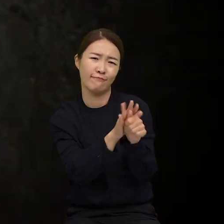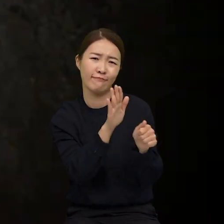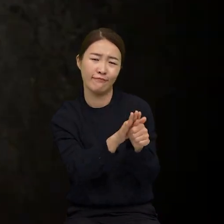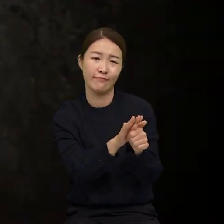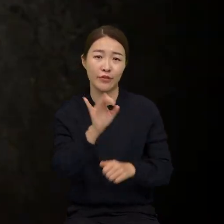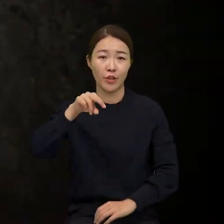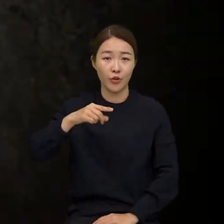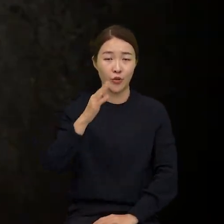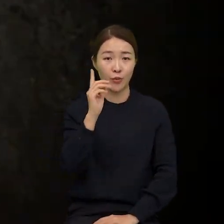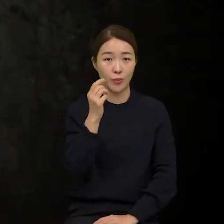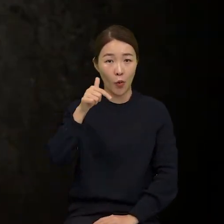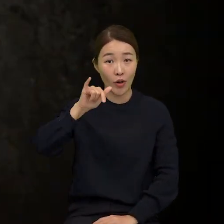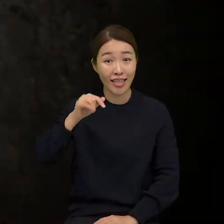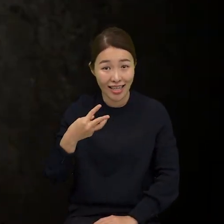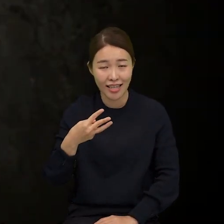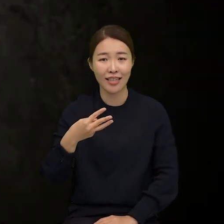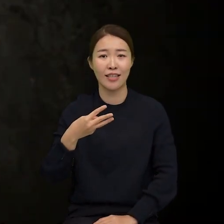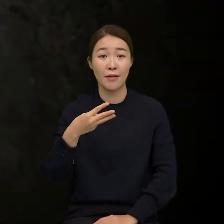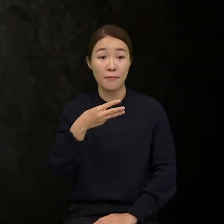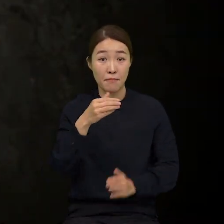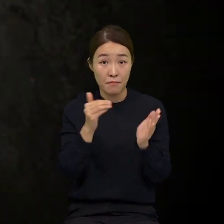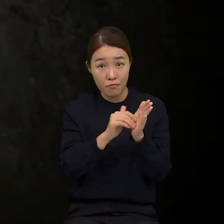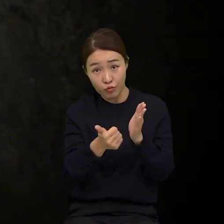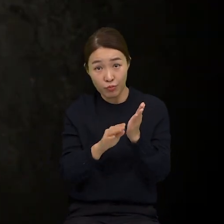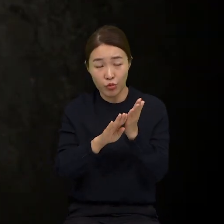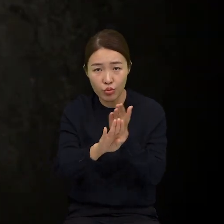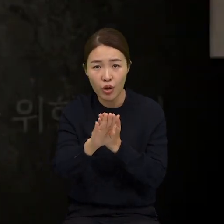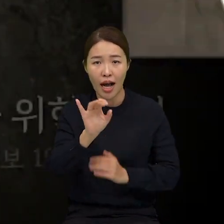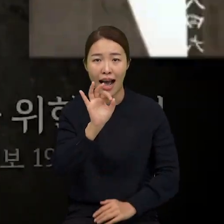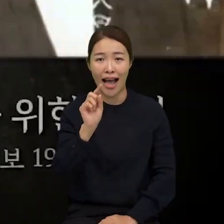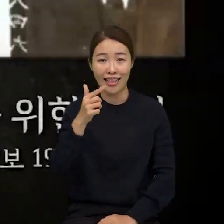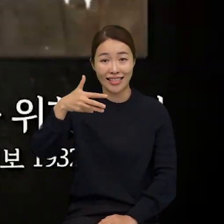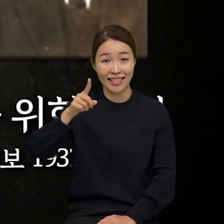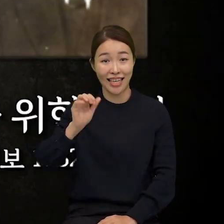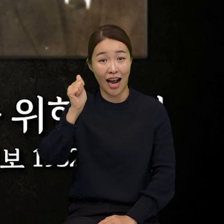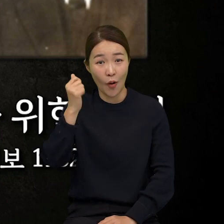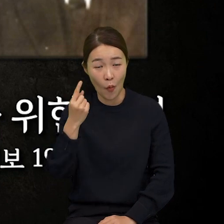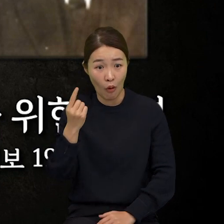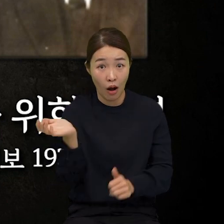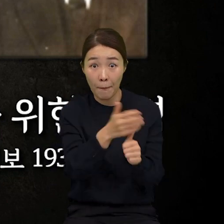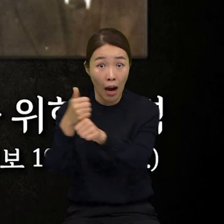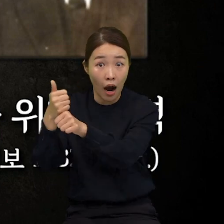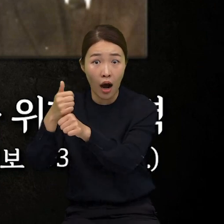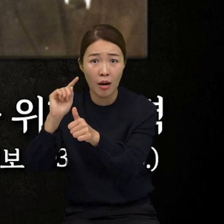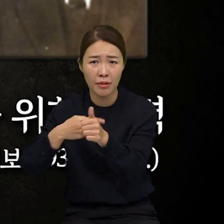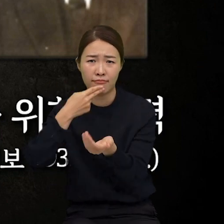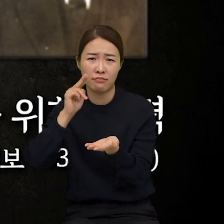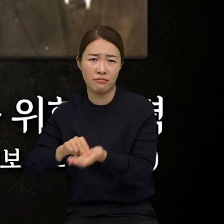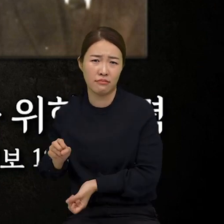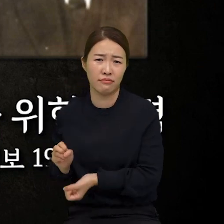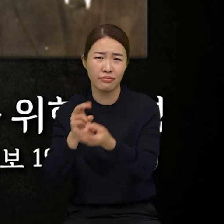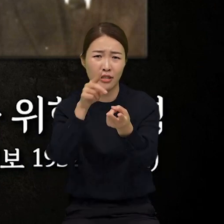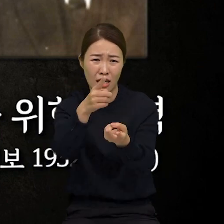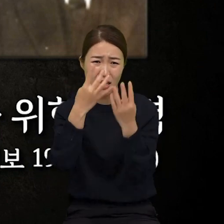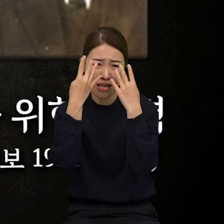윤봉길이 의거직 후 도산 안창호가 체포되자 서신을 보내 안창호의 석방을 위해 노력하기도